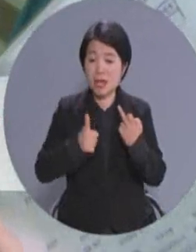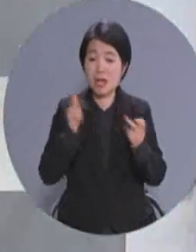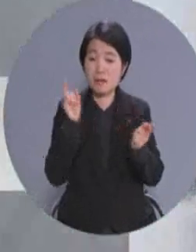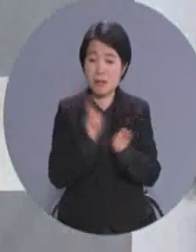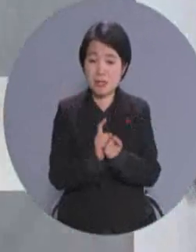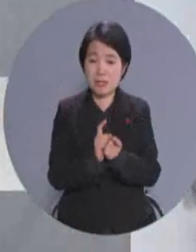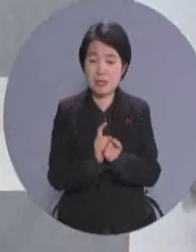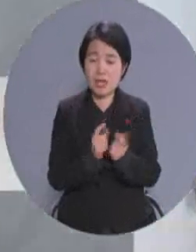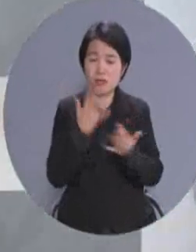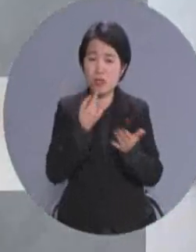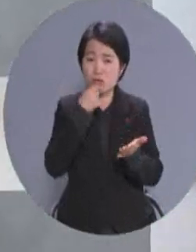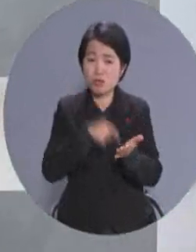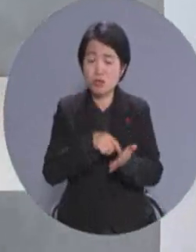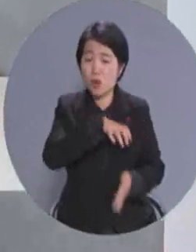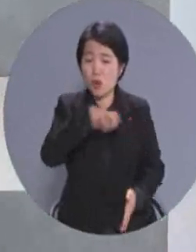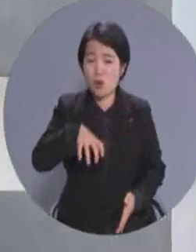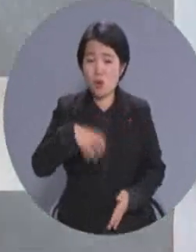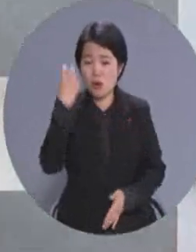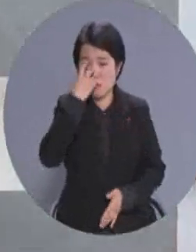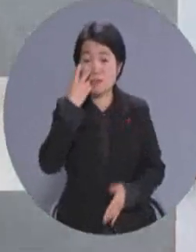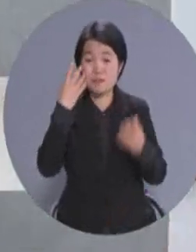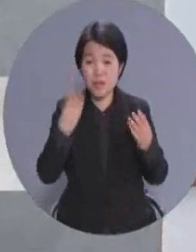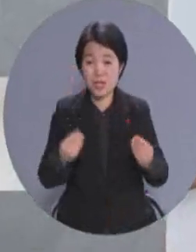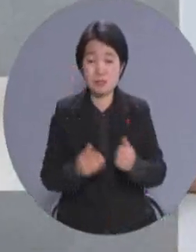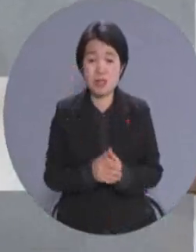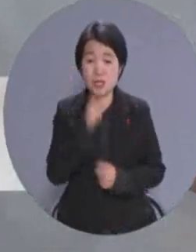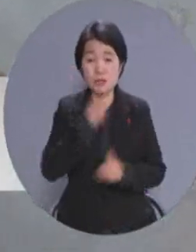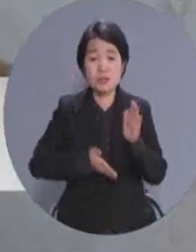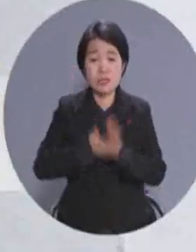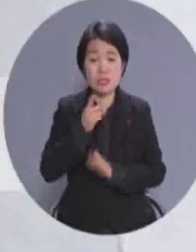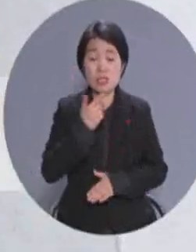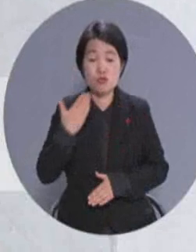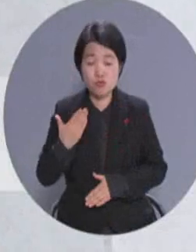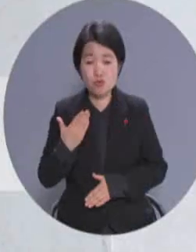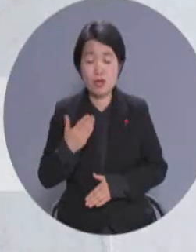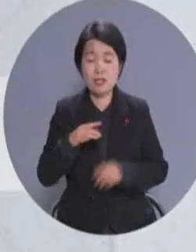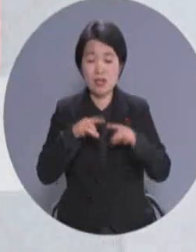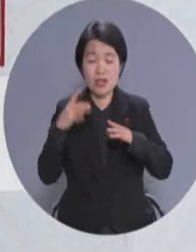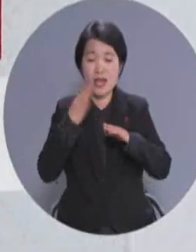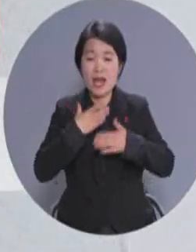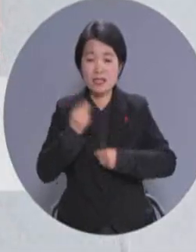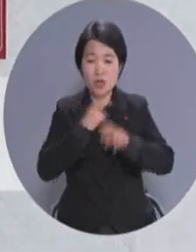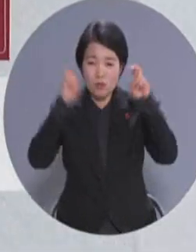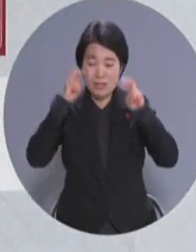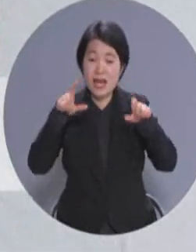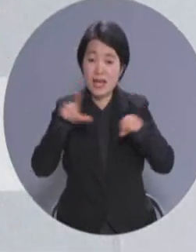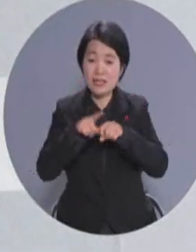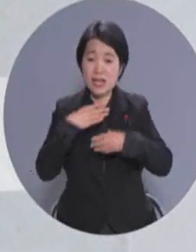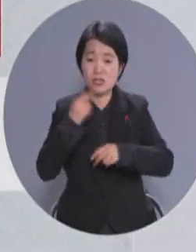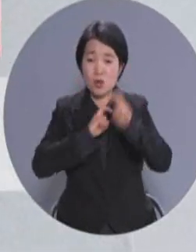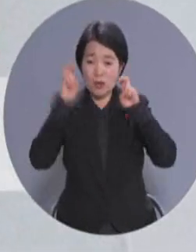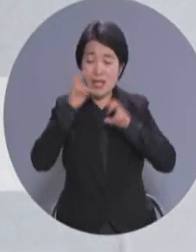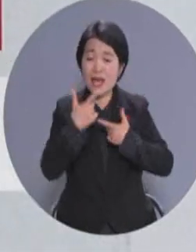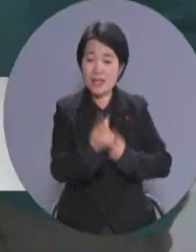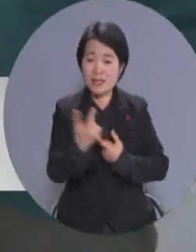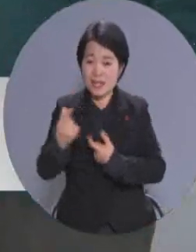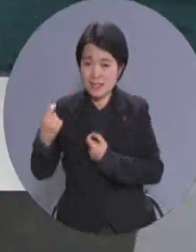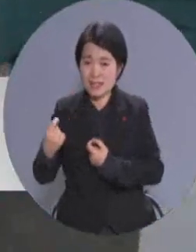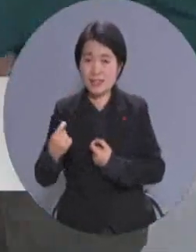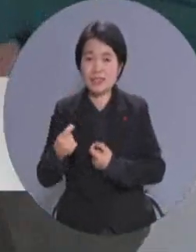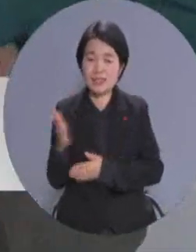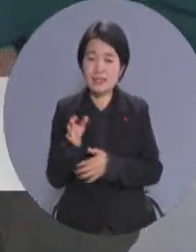취약 시설 안전 점검을 완료했습니다 여수시는 소방서와 전기 안전공사 가스 안전공사 등과 함께 지역의